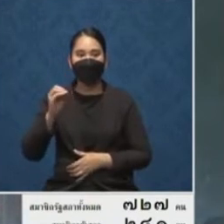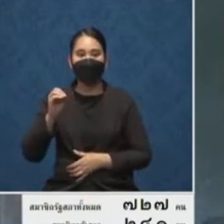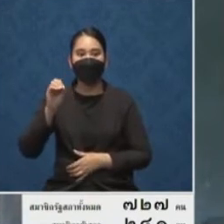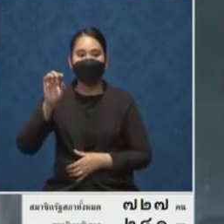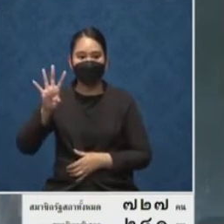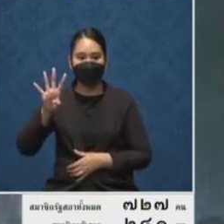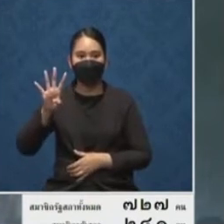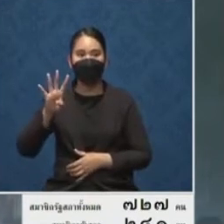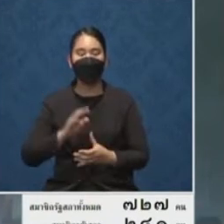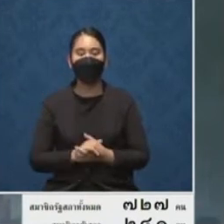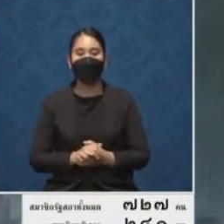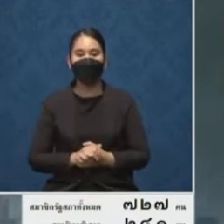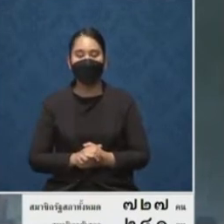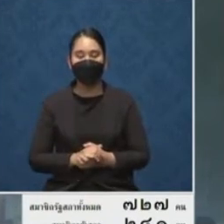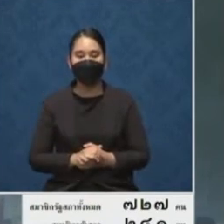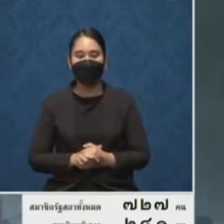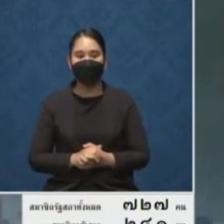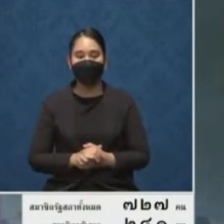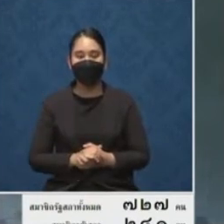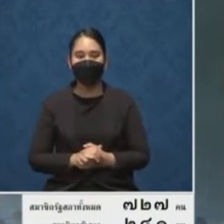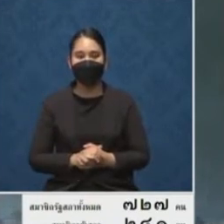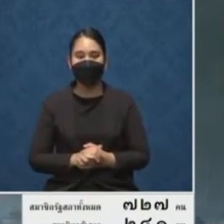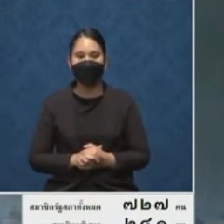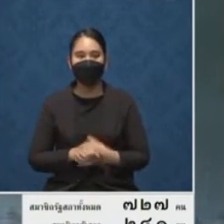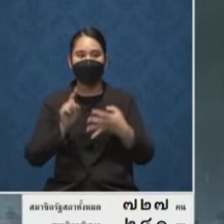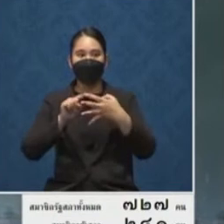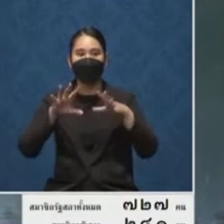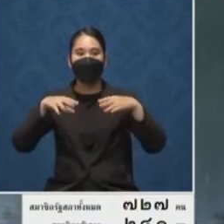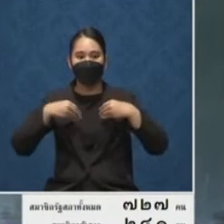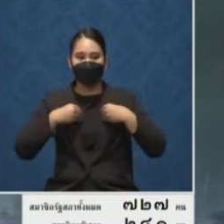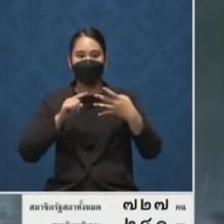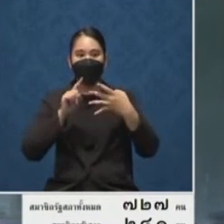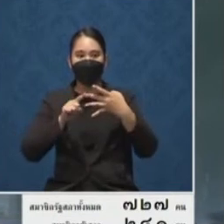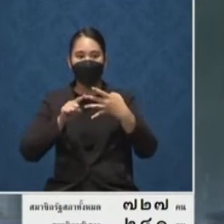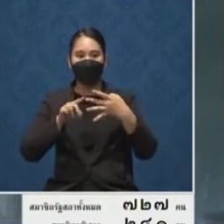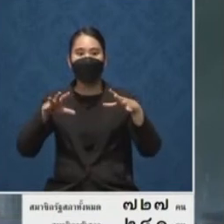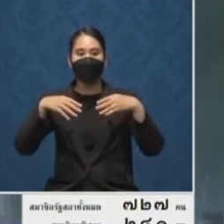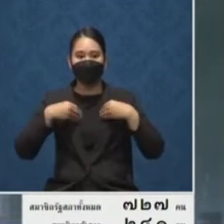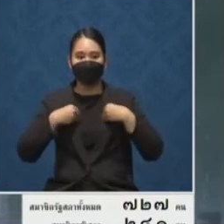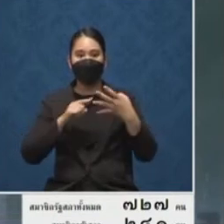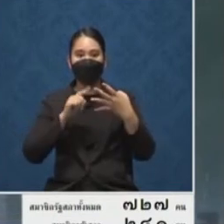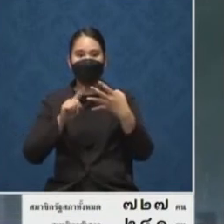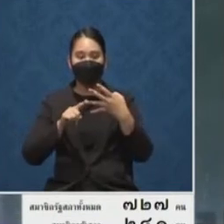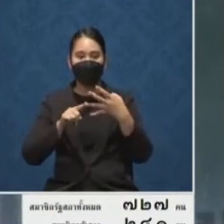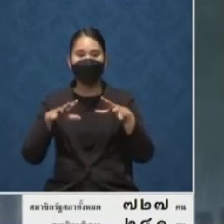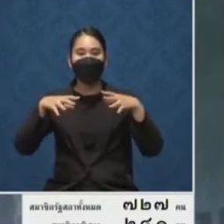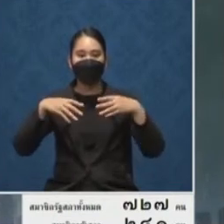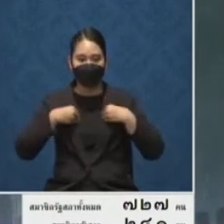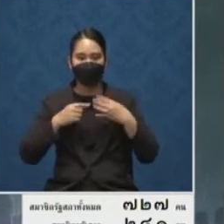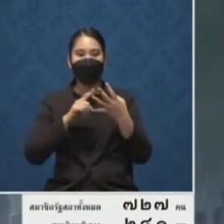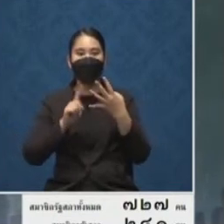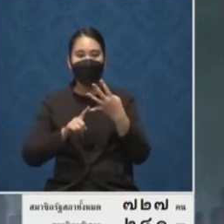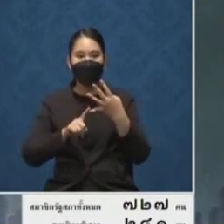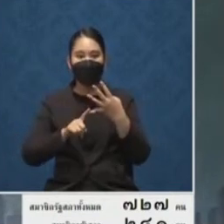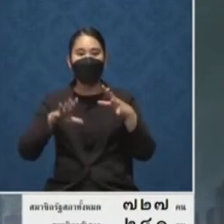494นายวุฒิชัยกิตติธเนศวร 1รับหลักการ2รับหลักการ3รับ